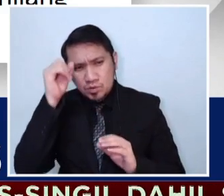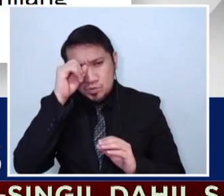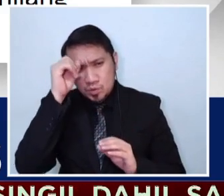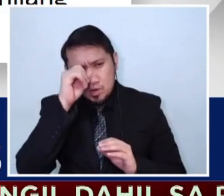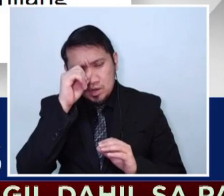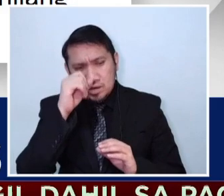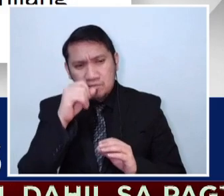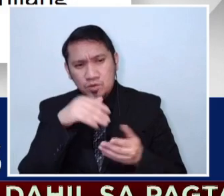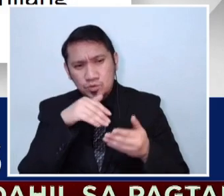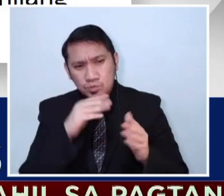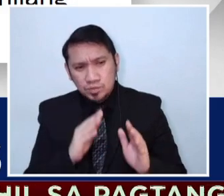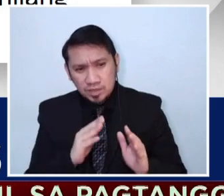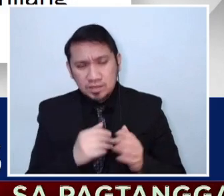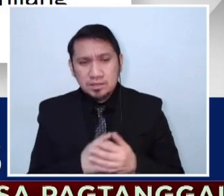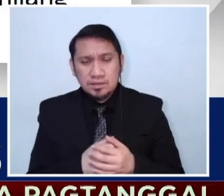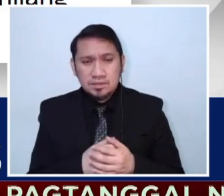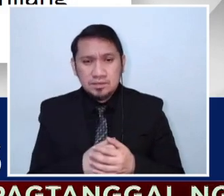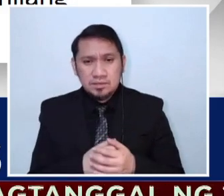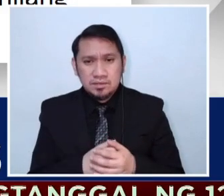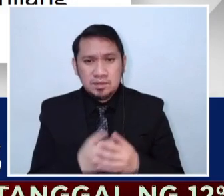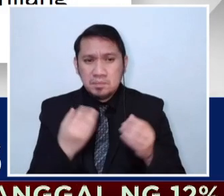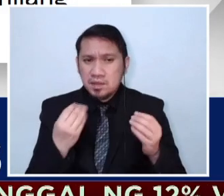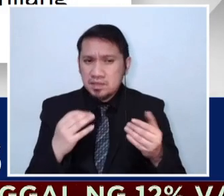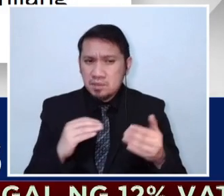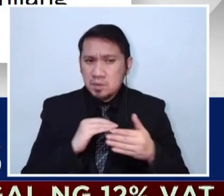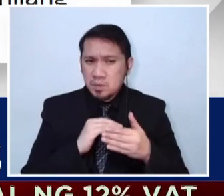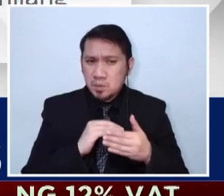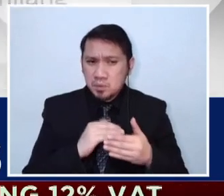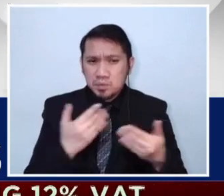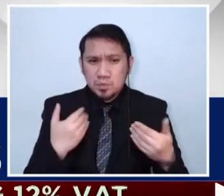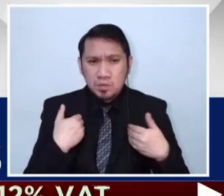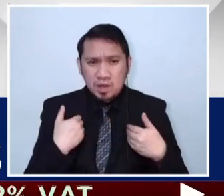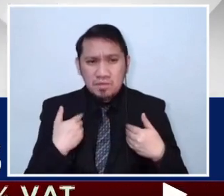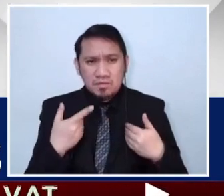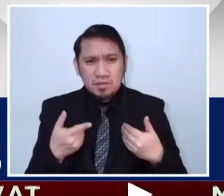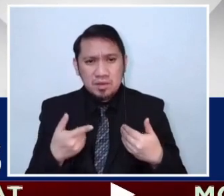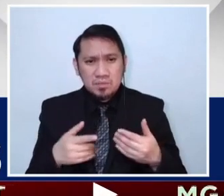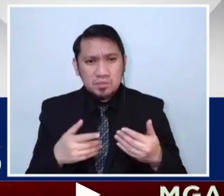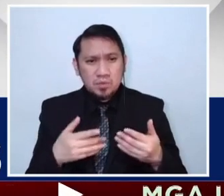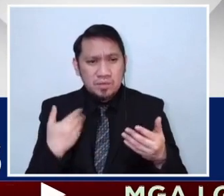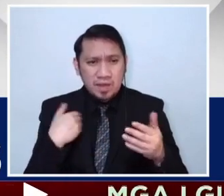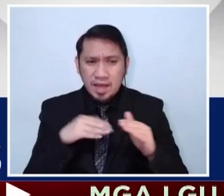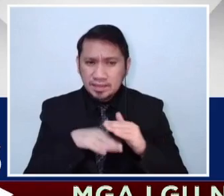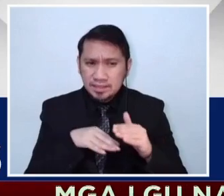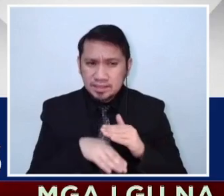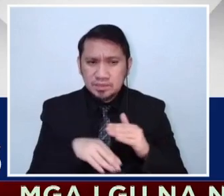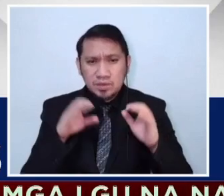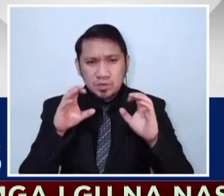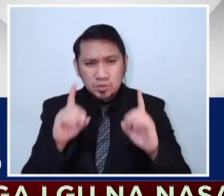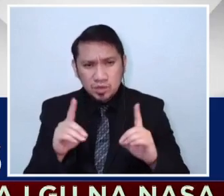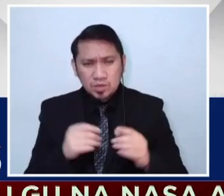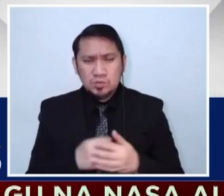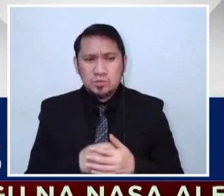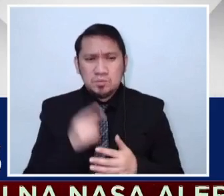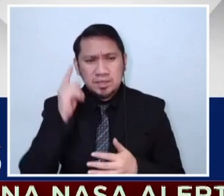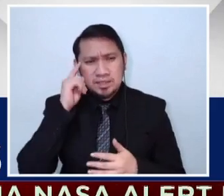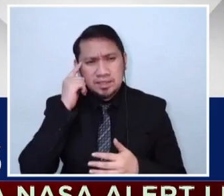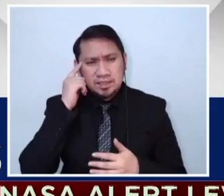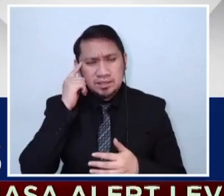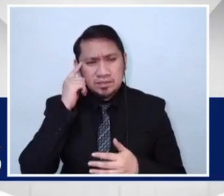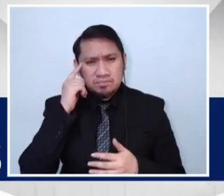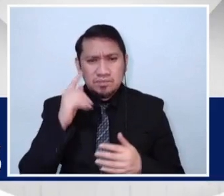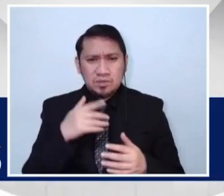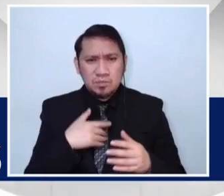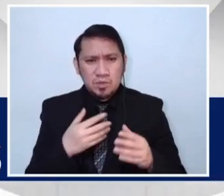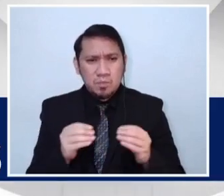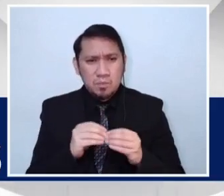anyay dumaraming balakid para sa sila ay makapag-aral. Nakapagtataka rin daw na mas pinipili pa na